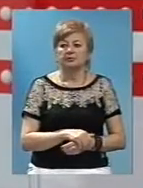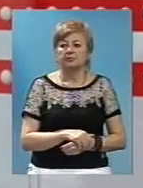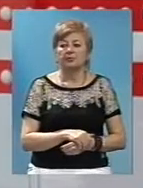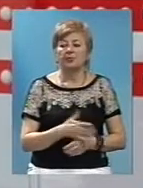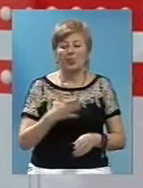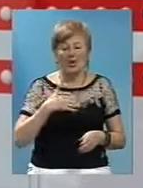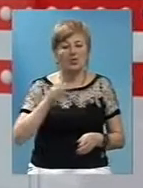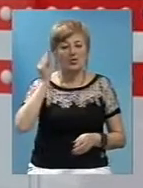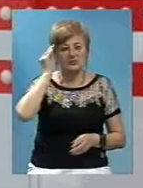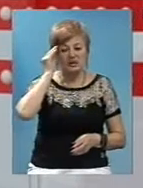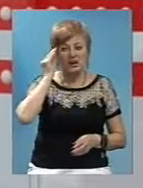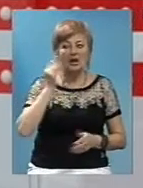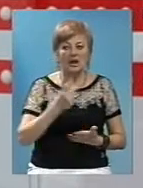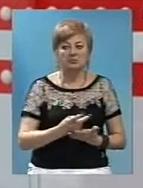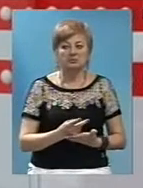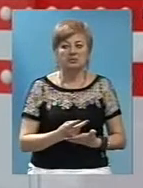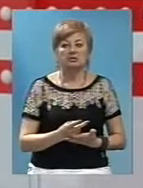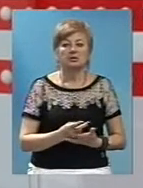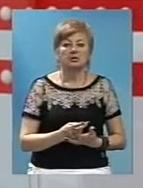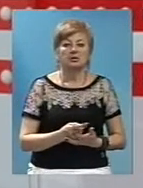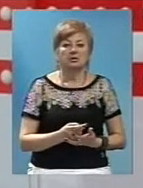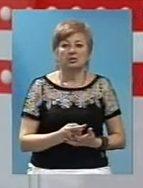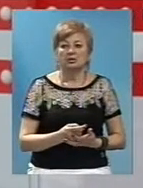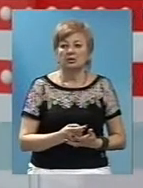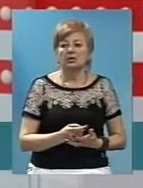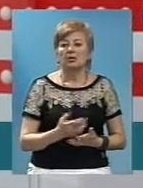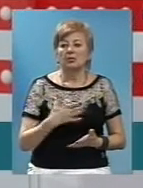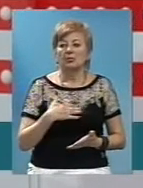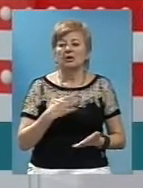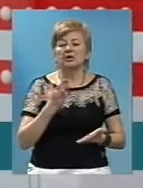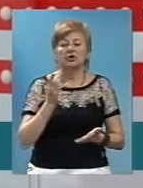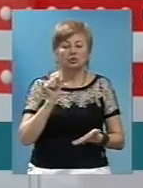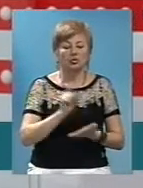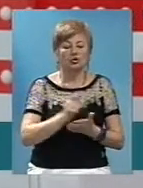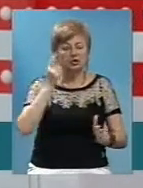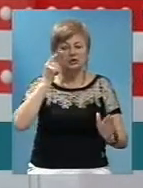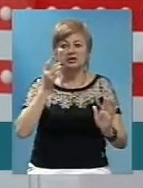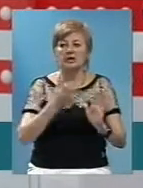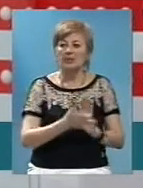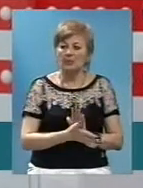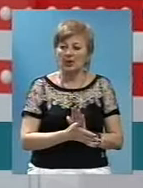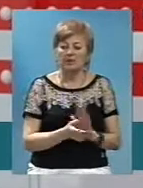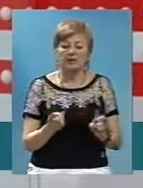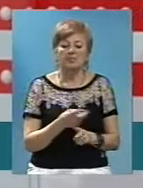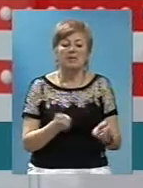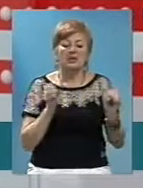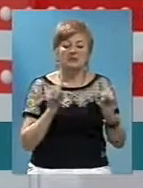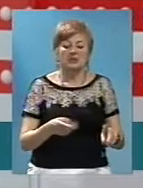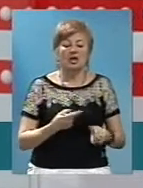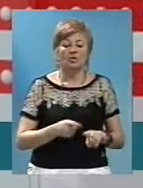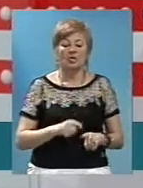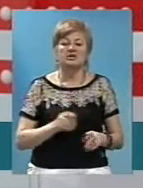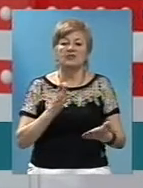На мій погляд, ми, перш за все, маємо усвідомити величезну небезпеку цього явища.